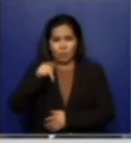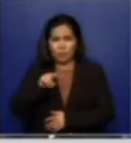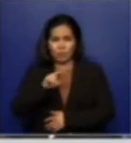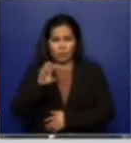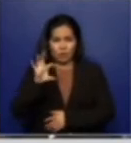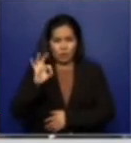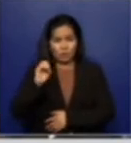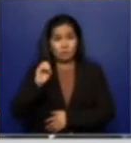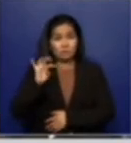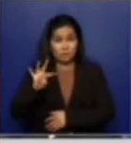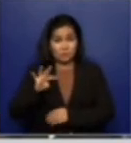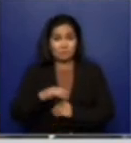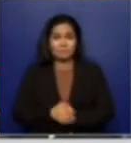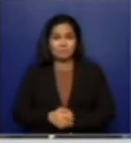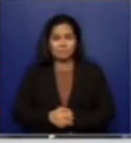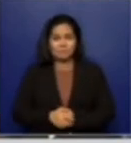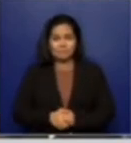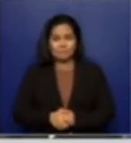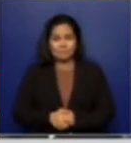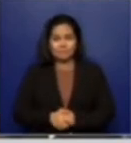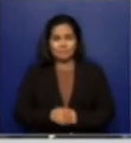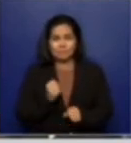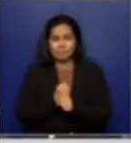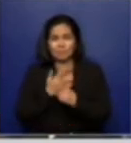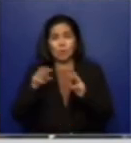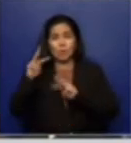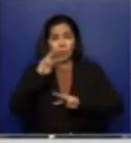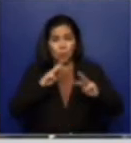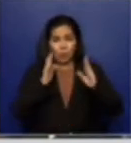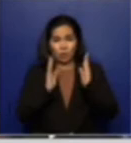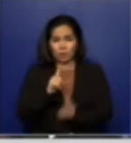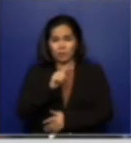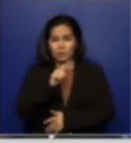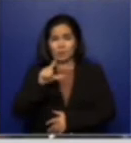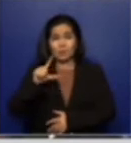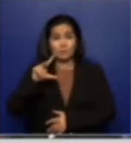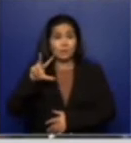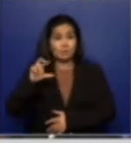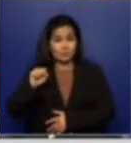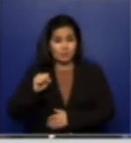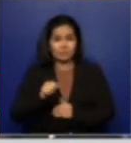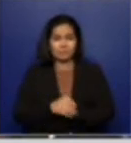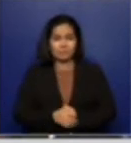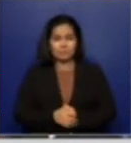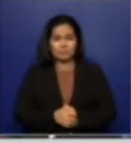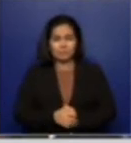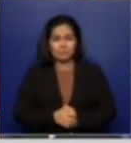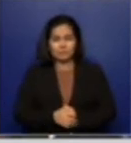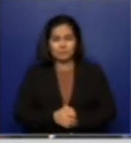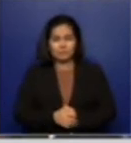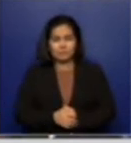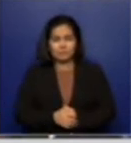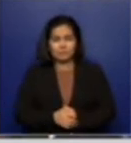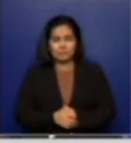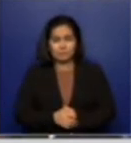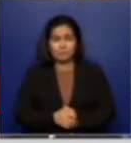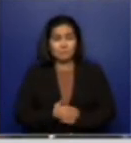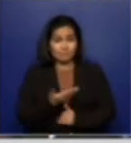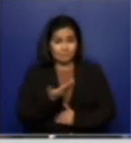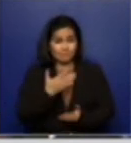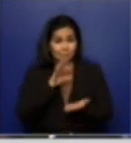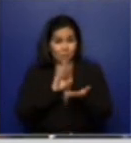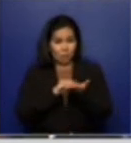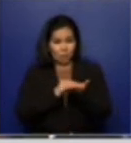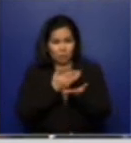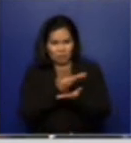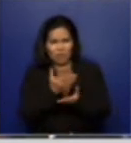6,294 แห่งว่างงานไป 1,300,000 กว่าคนท่านประธานที่เคารพครับนั่นคือเรื่องที่ควร